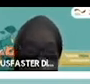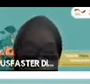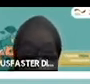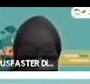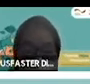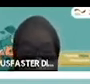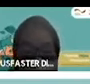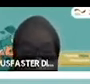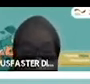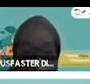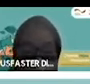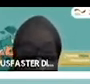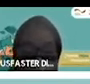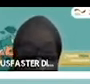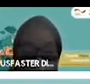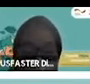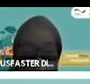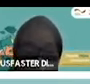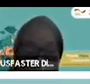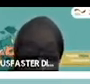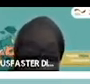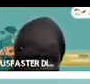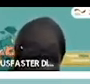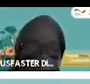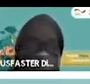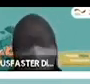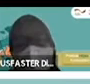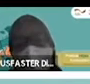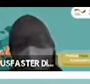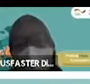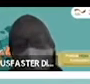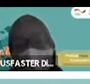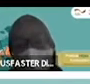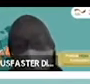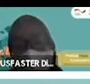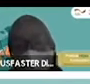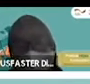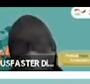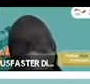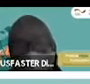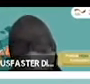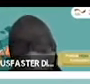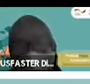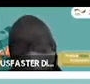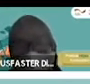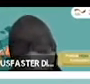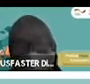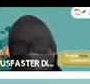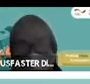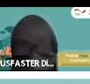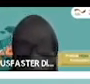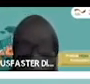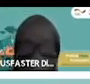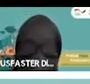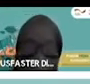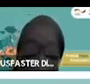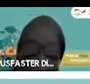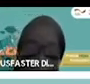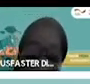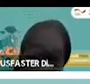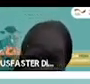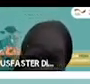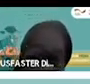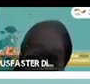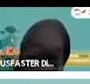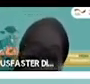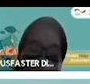Informasi yang tidak sesuai ini ada di mana saja ya baik di media cetak media sosial pagi